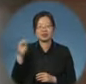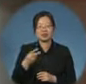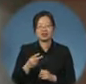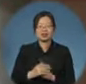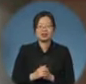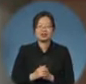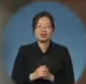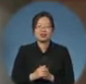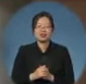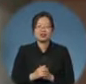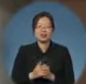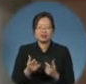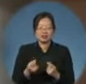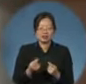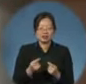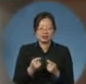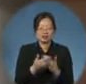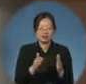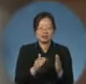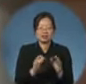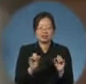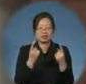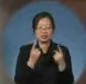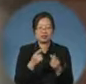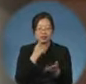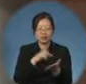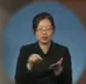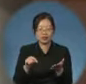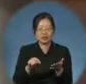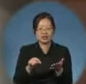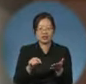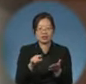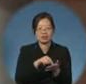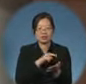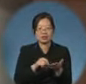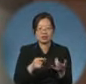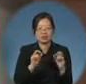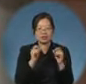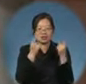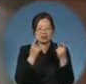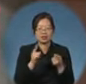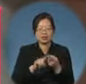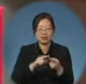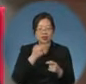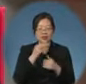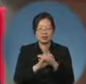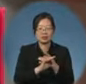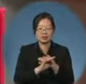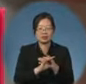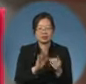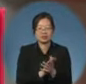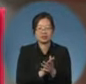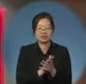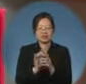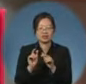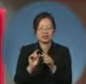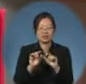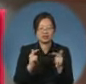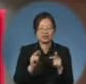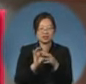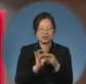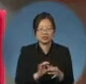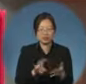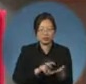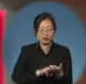그 그럼 봄과 동시에 이제 손해 배상을 하는 것인가 동시에 그렇지 않으면 이 친구들은 계속 지금이